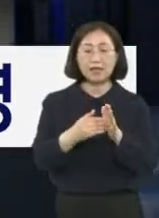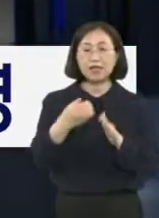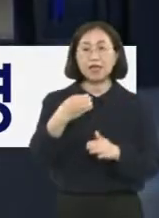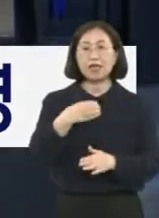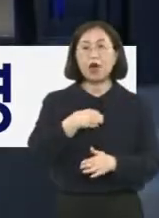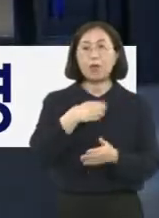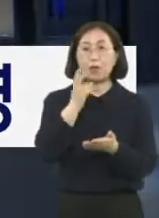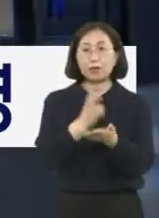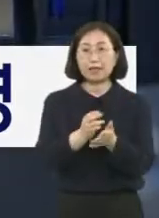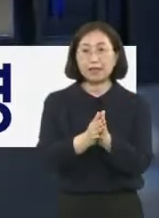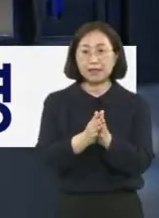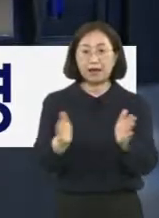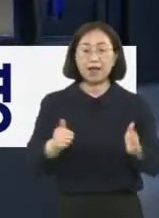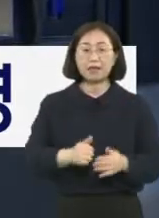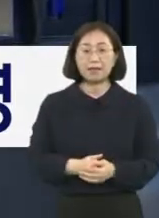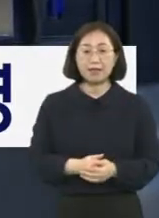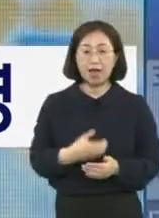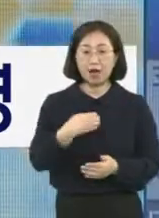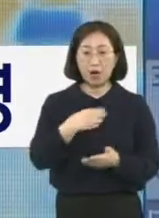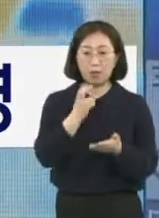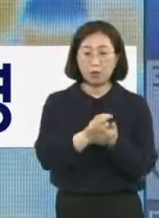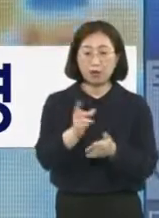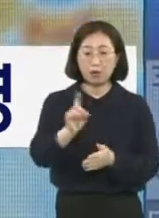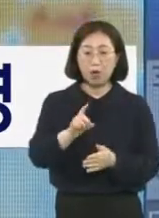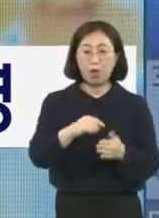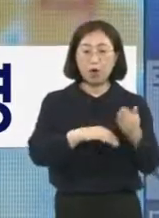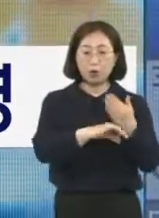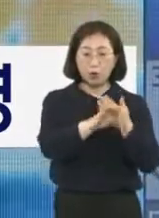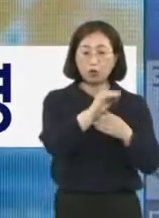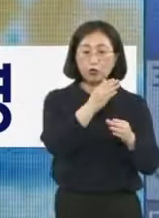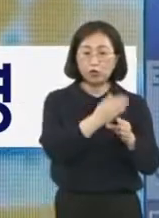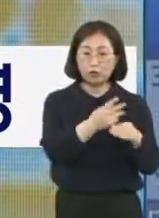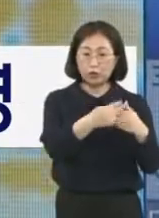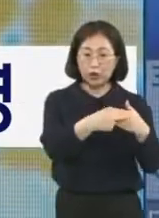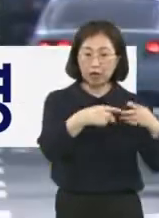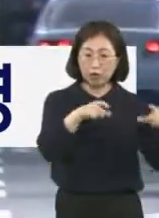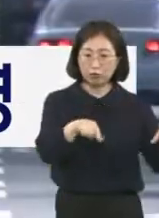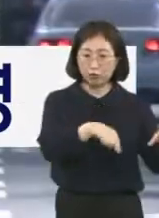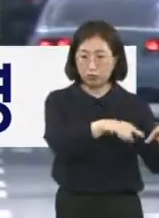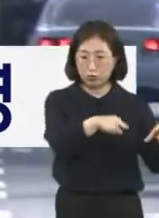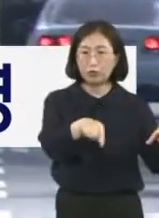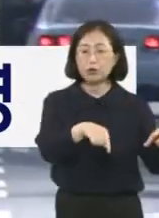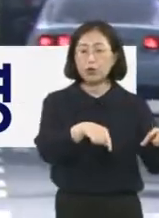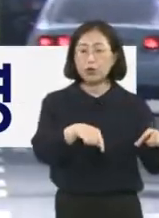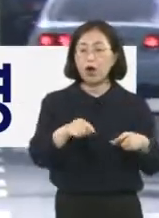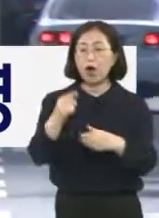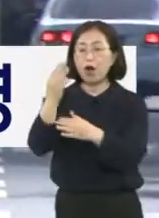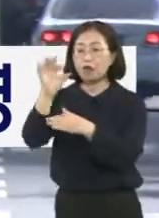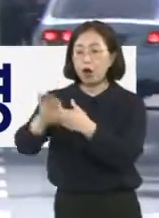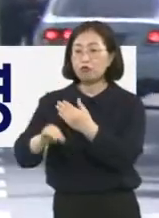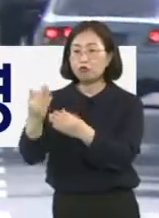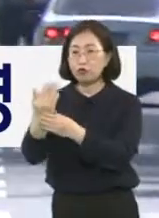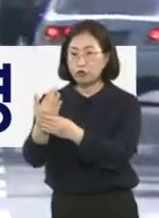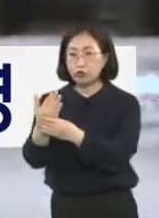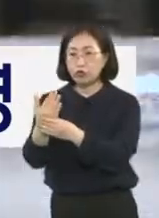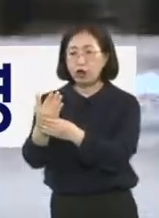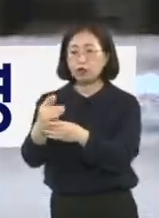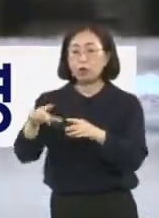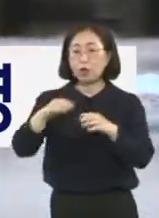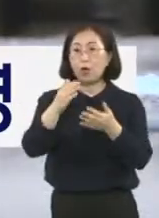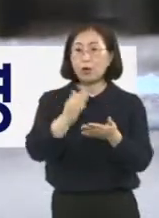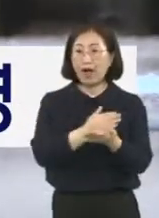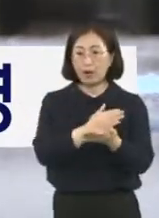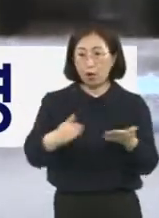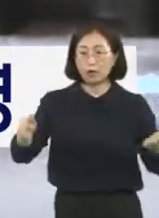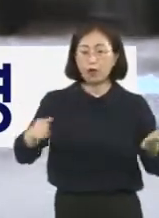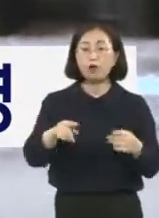경보제를 시행합니다. 오존 경보제는 대전 동구와 중구, 대덕구는 동부권역, 서구와 유성구는 서부권역으로